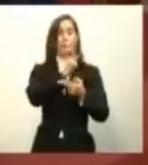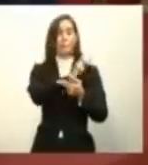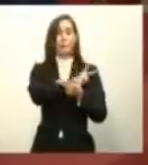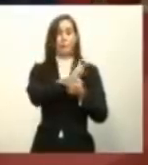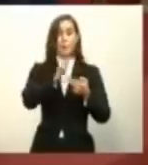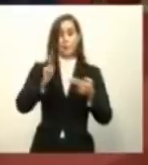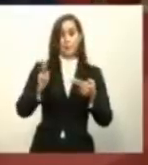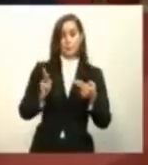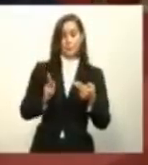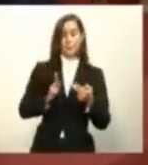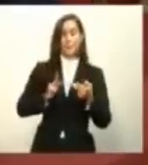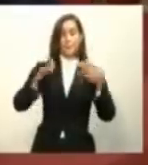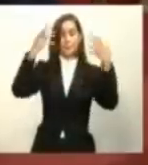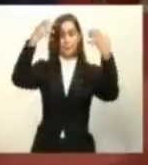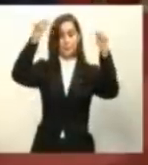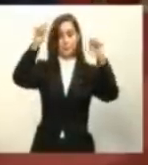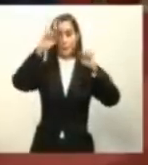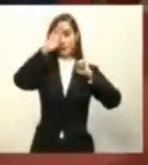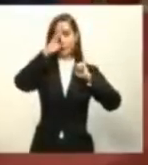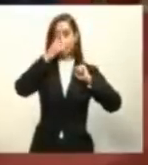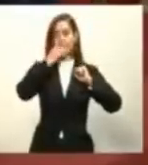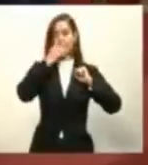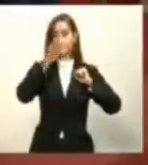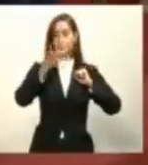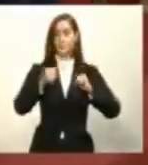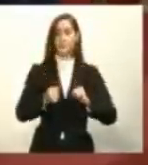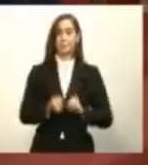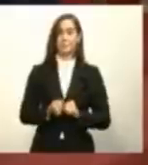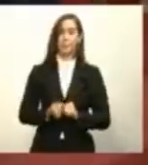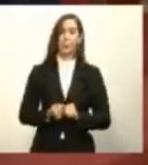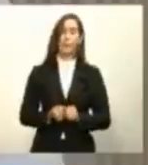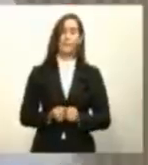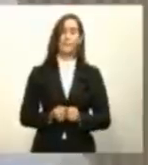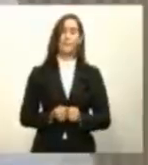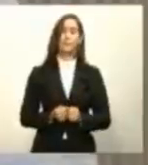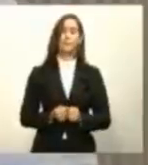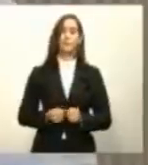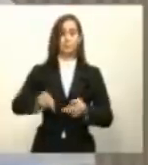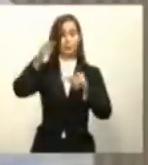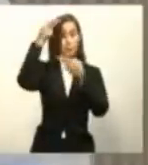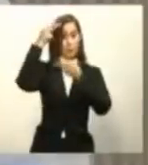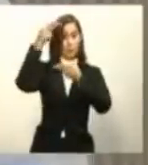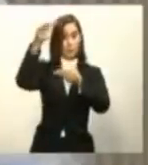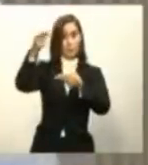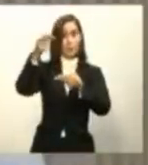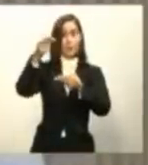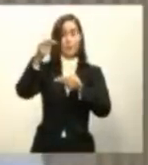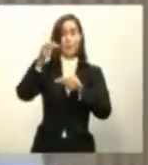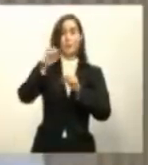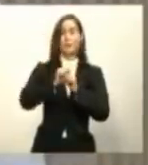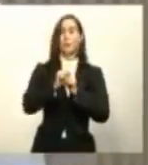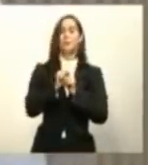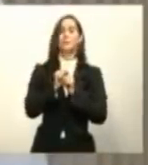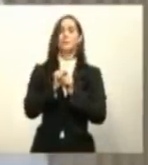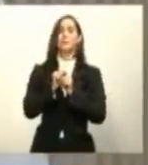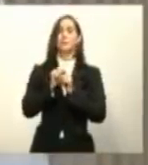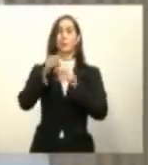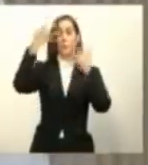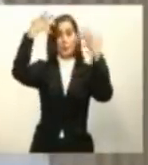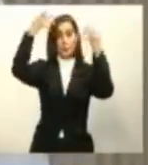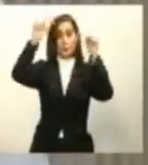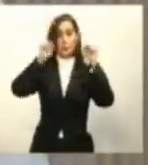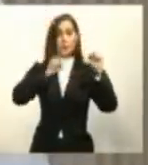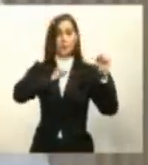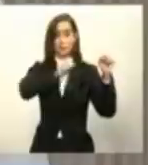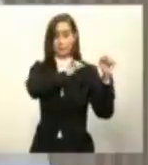Jovenel Moïse ensemble avec Luis Abinader. Dans l'autre vidéo nous pral venir ensemble avec toute réaction ça nous déjà connait pral gagne plus d'autres réactions